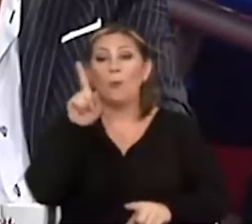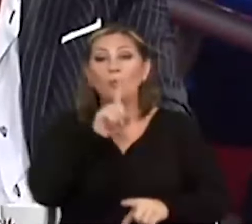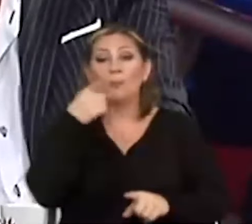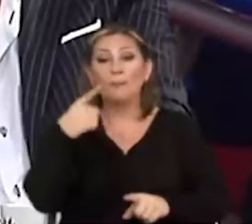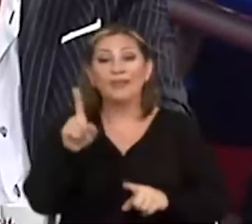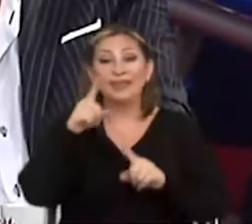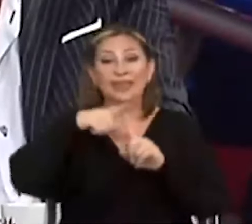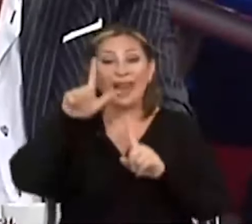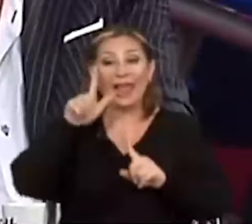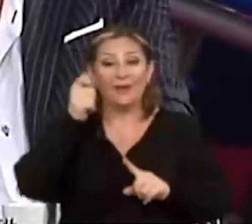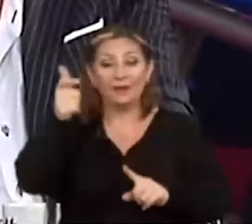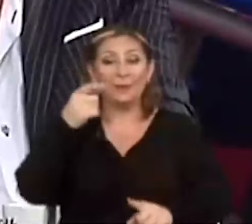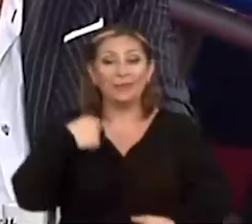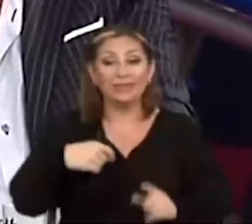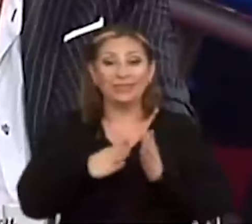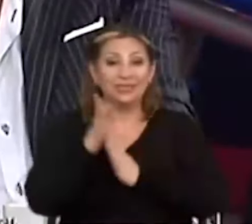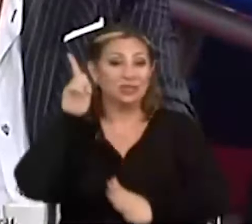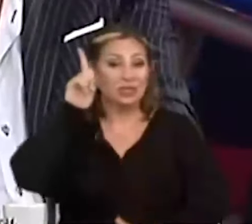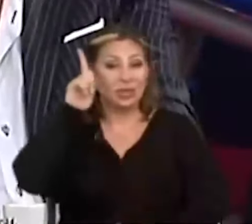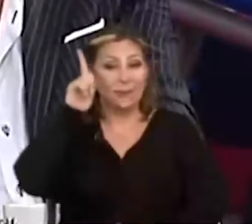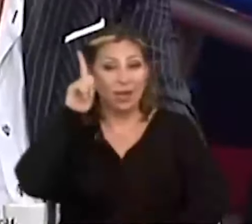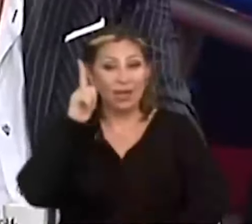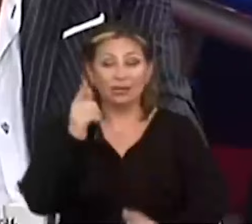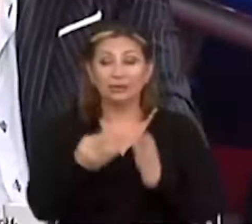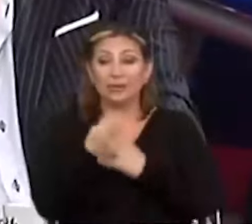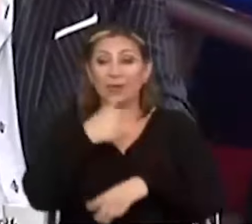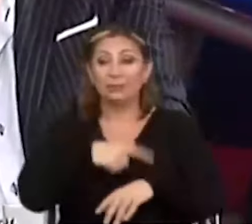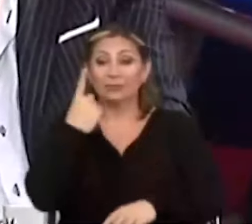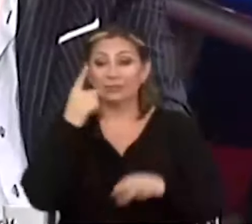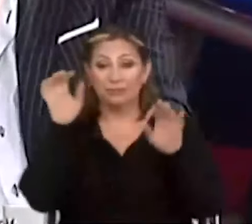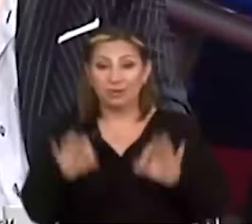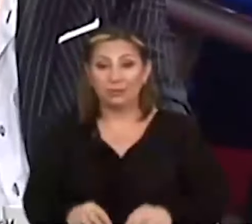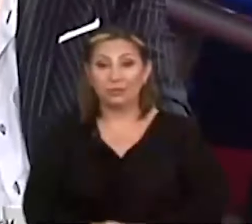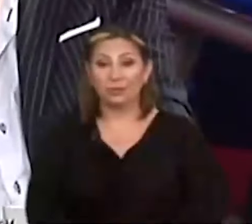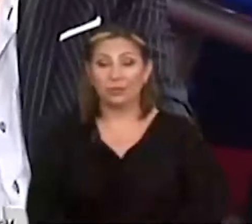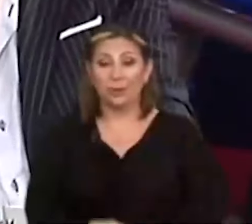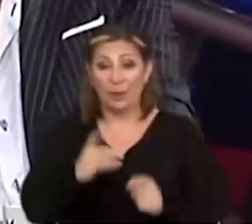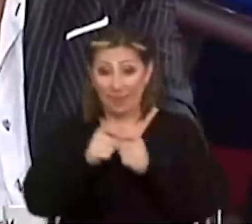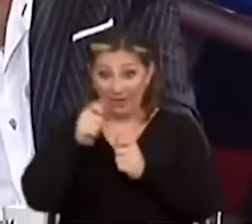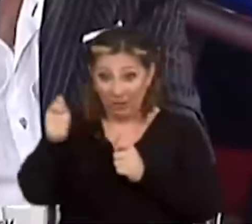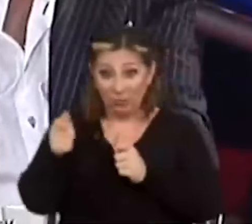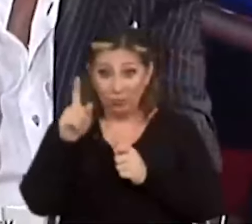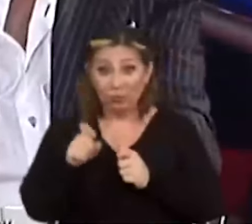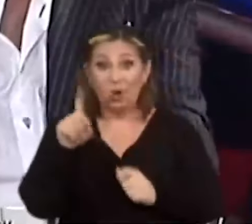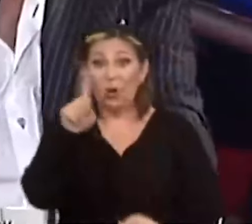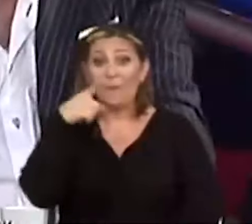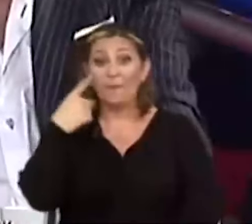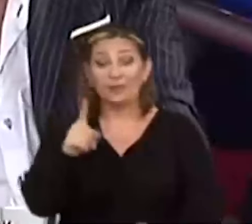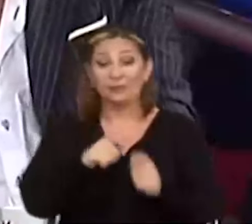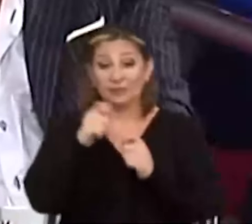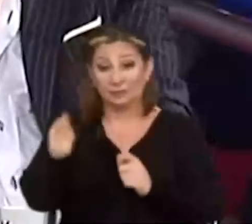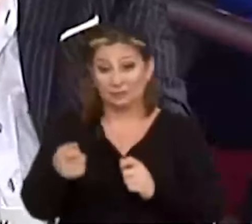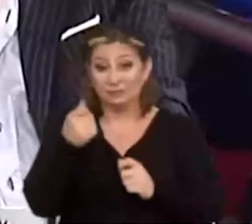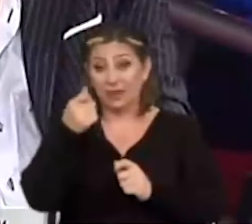veriyoruz. Pazartesi, salı, çarşamba, gündüz 13'te başlıyor. Harikulade. Evet. Parayı veriyor musunuz? Veriyoruz. 10.000 TL